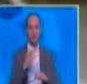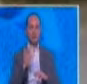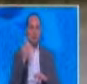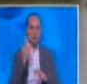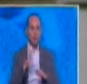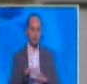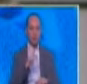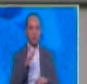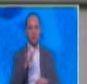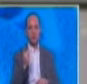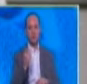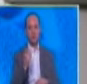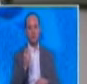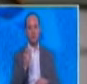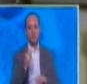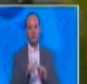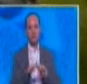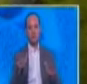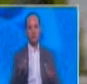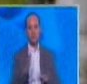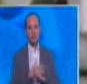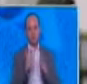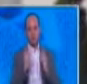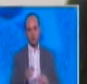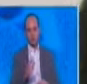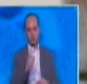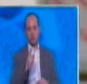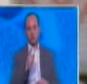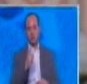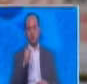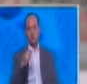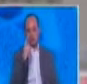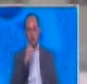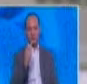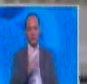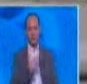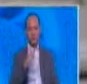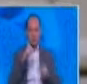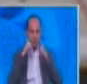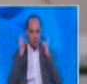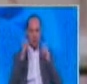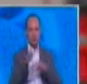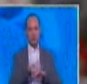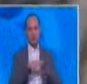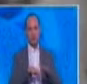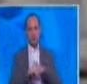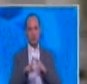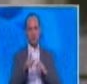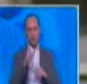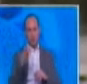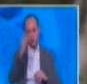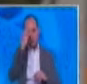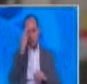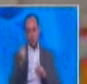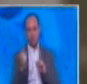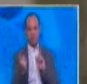karıştırıyorsunuz. Bu da yine virüsün yayılmasına neden olacak şeyler. Dolayısıyla biz maske ve eldiven takmasını